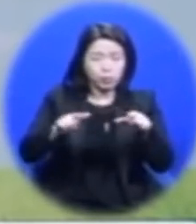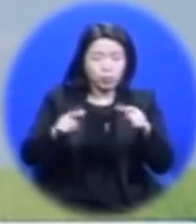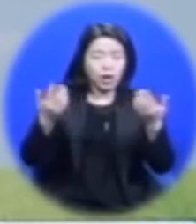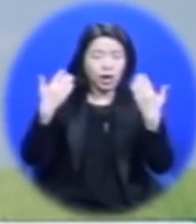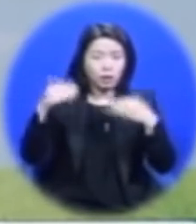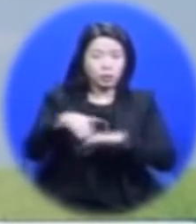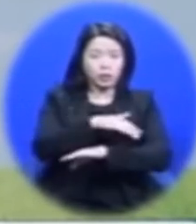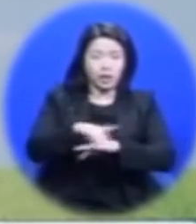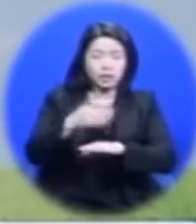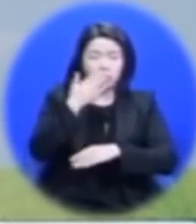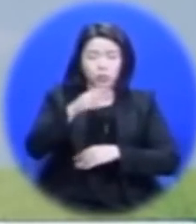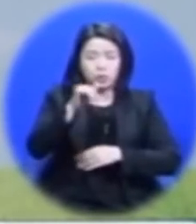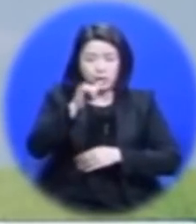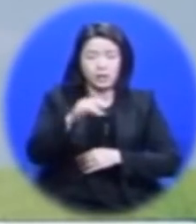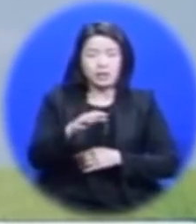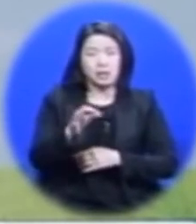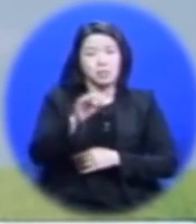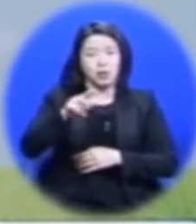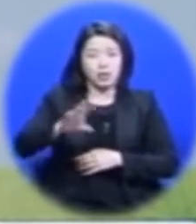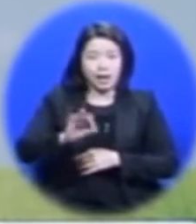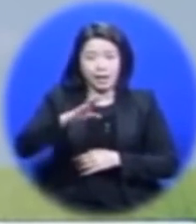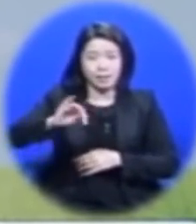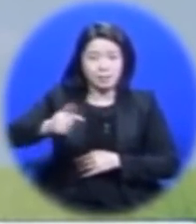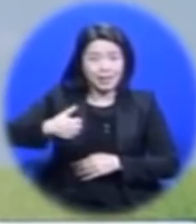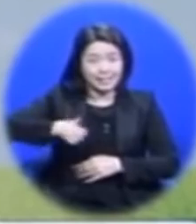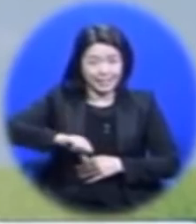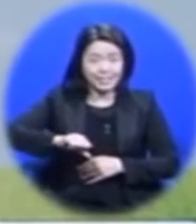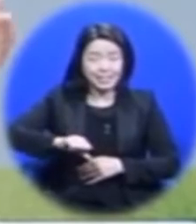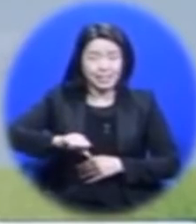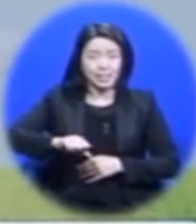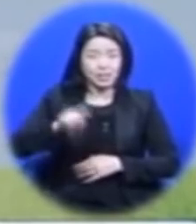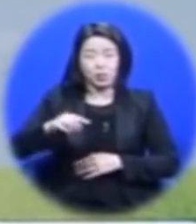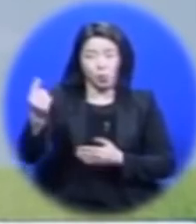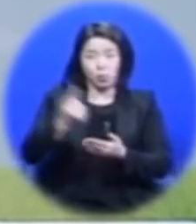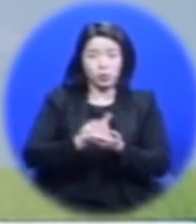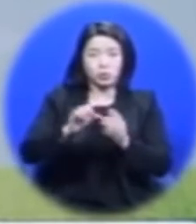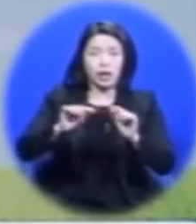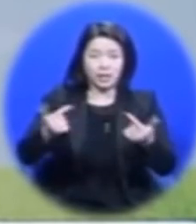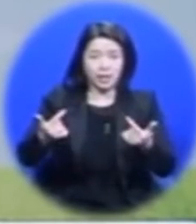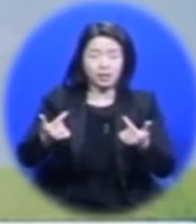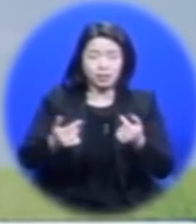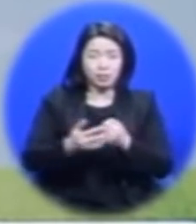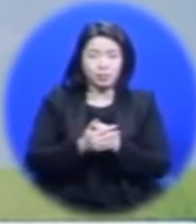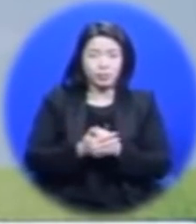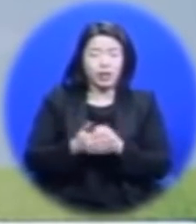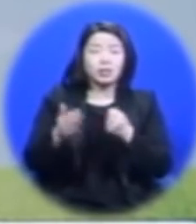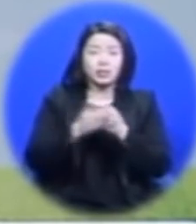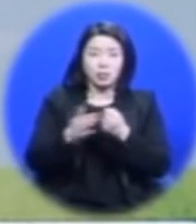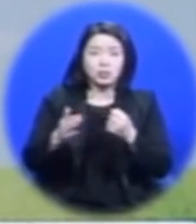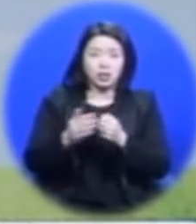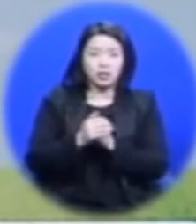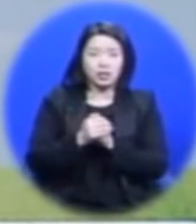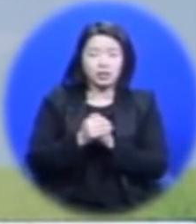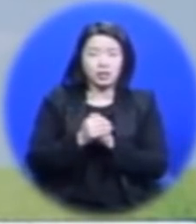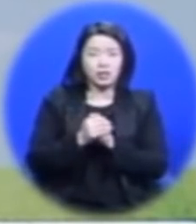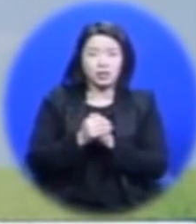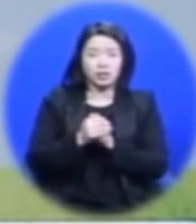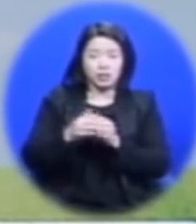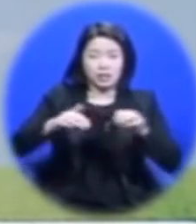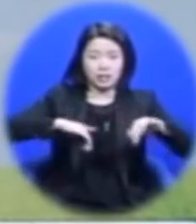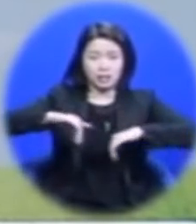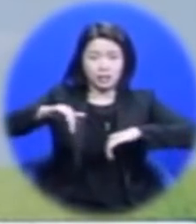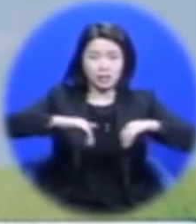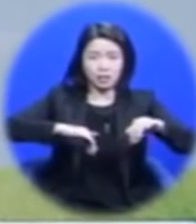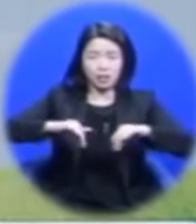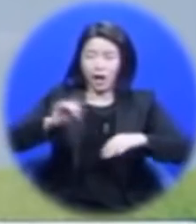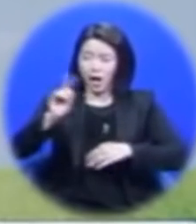서당이나 다닐 수 있는 뭐 양반의 자제나 그런 사람들은 오지도 않고 그러니까 정말 길거리에 있는